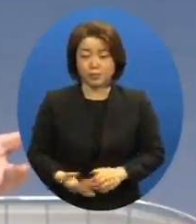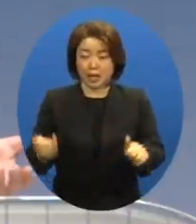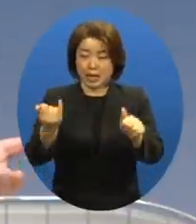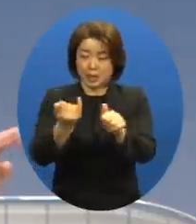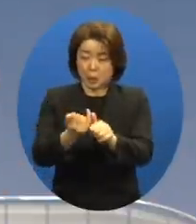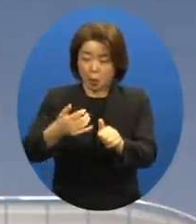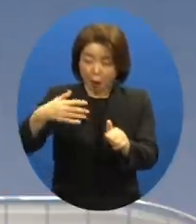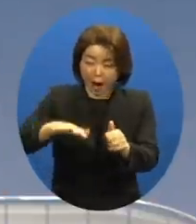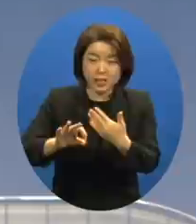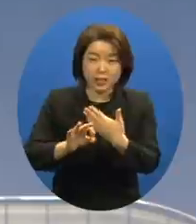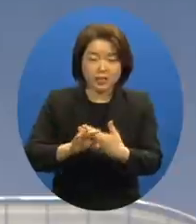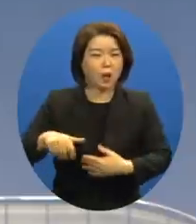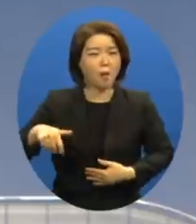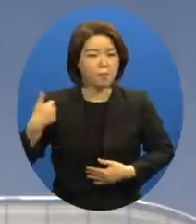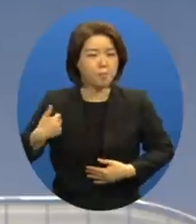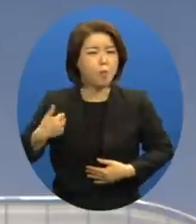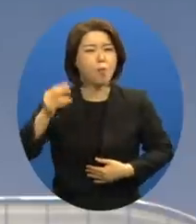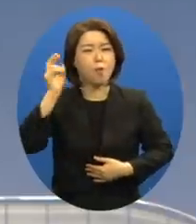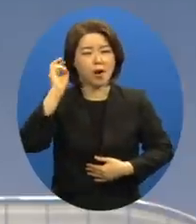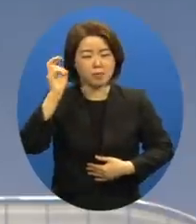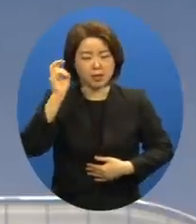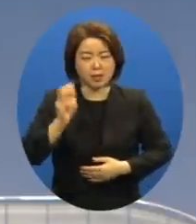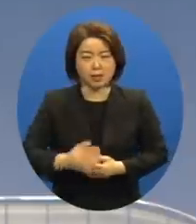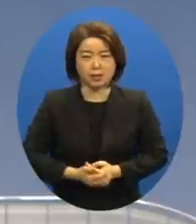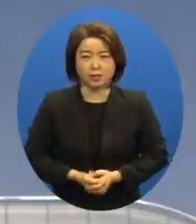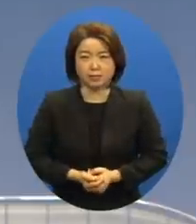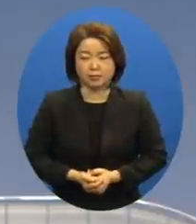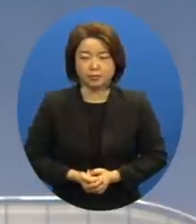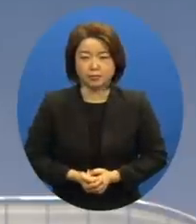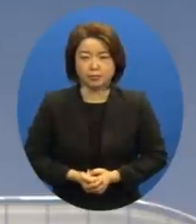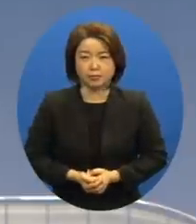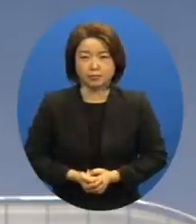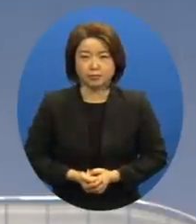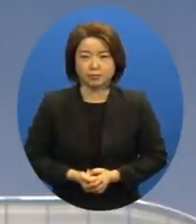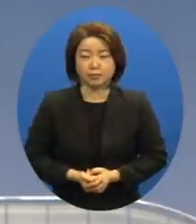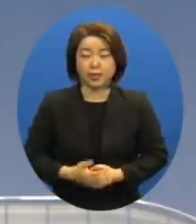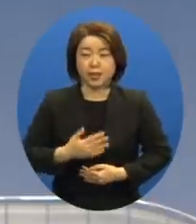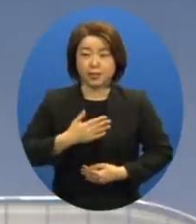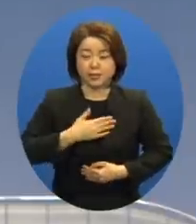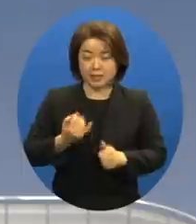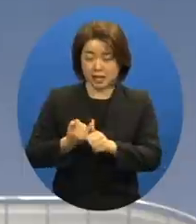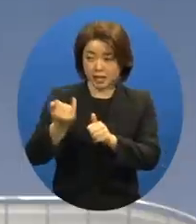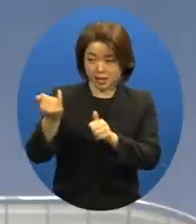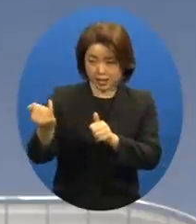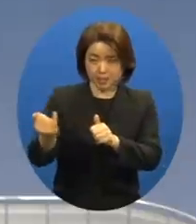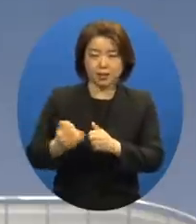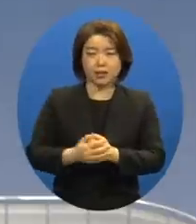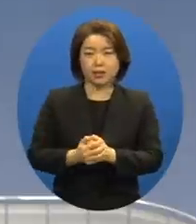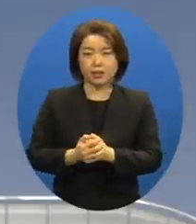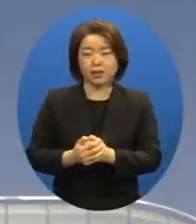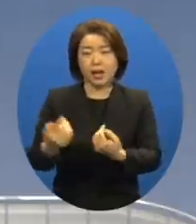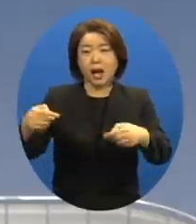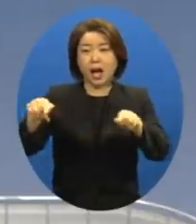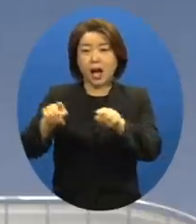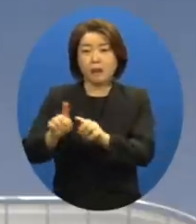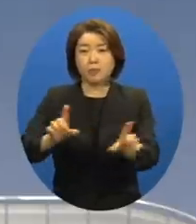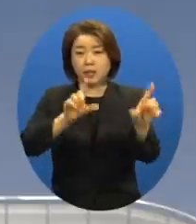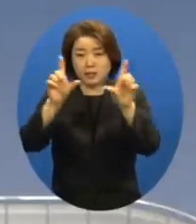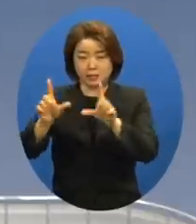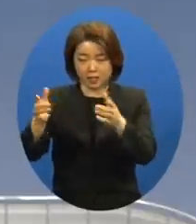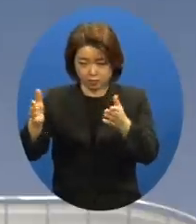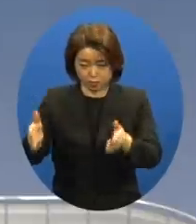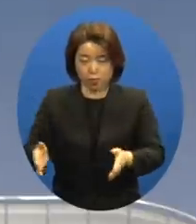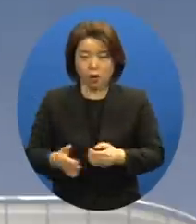않았다면 아마 모르고 지났을 일이 많았을 겁니다 저는 제안에 와 함께 살면서